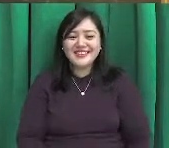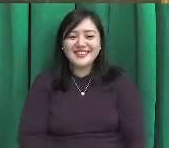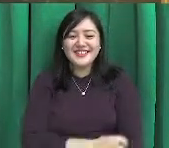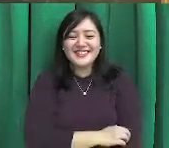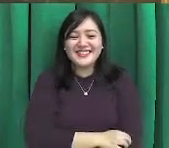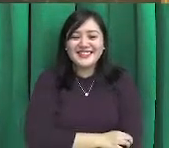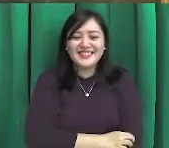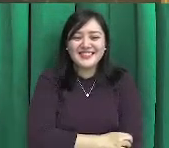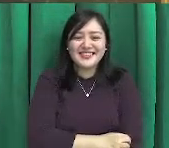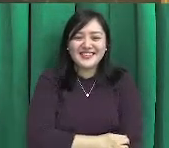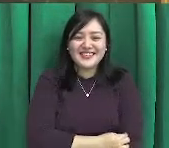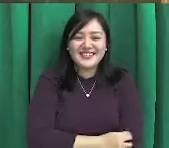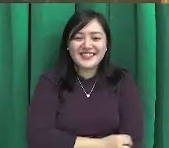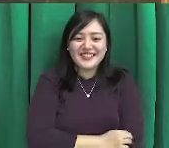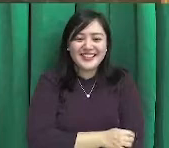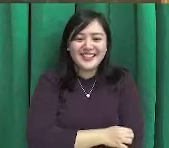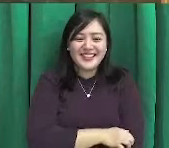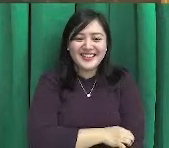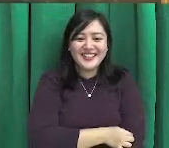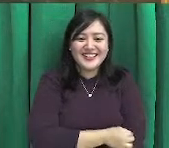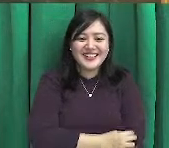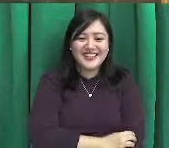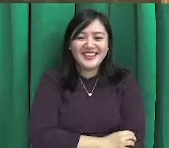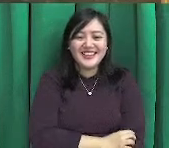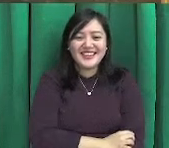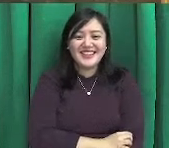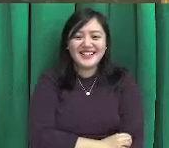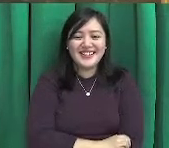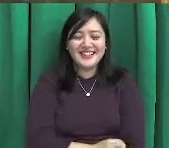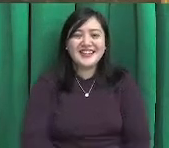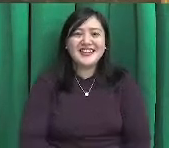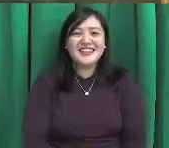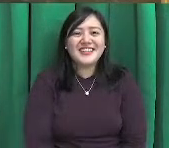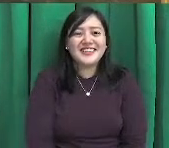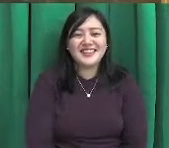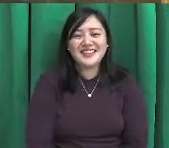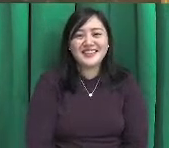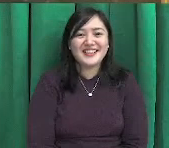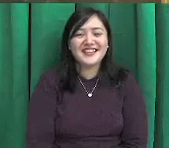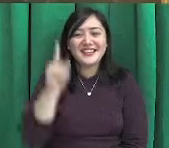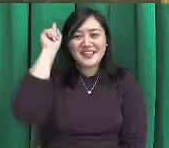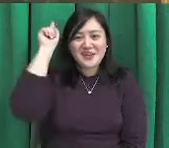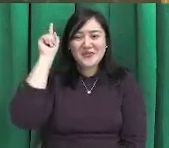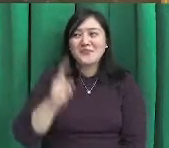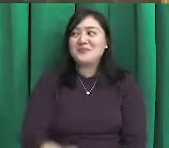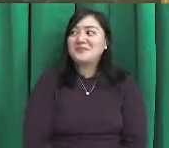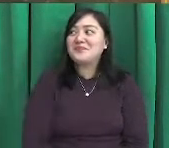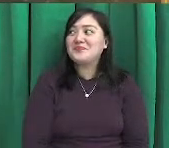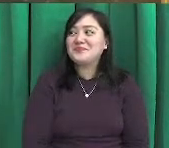Sabi ni Noel, uncle. Sige, may exciting ito. Ayun po, yung